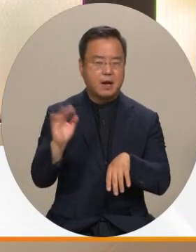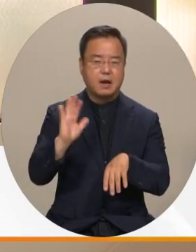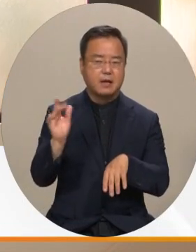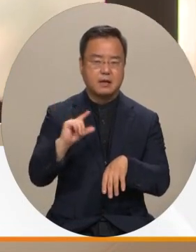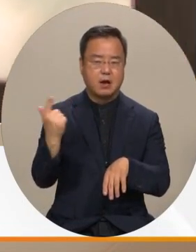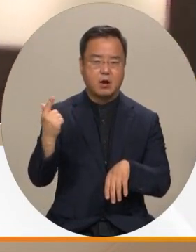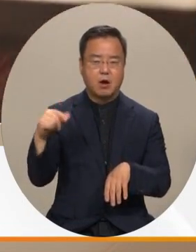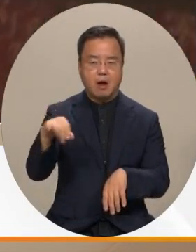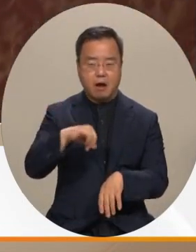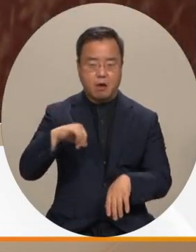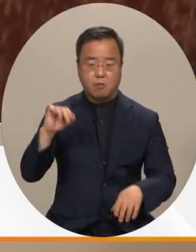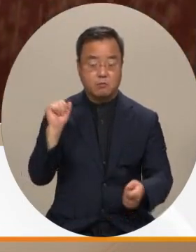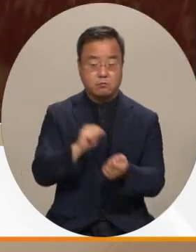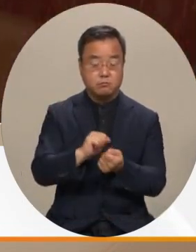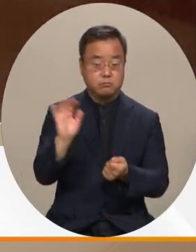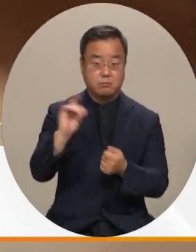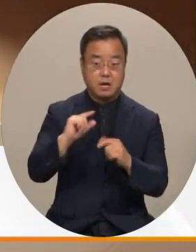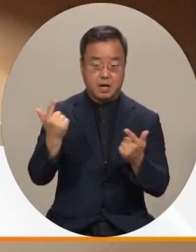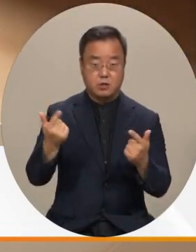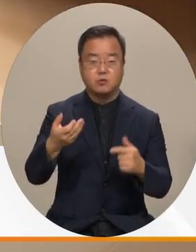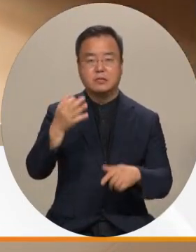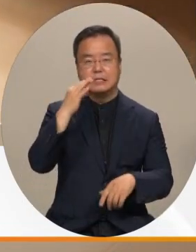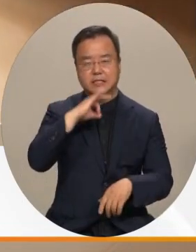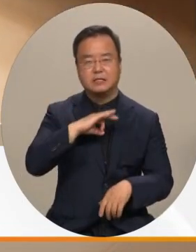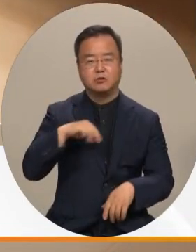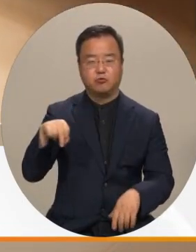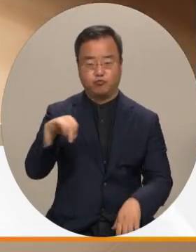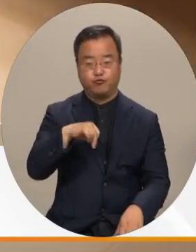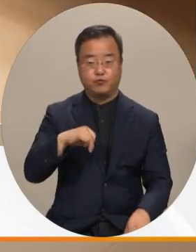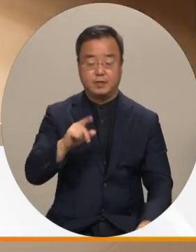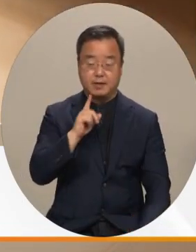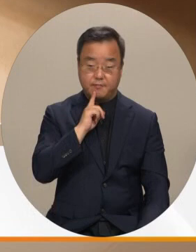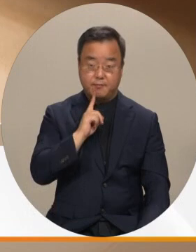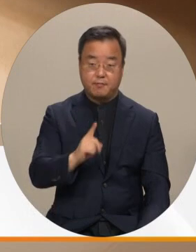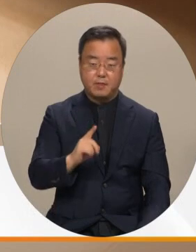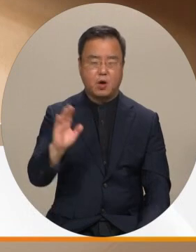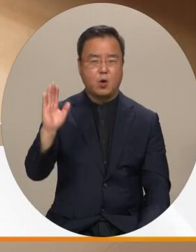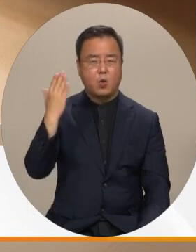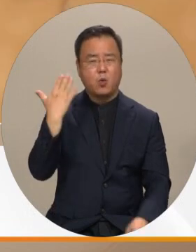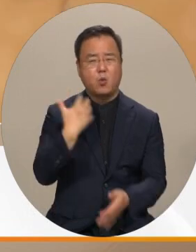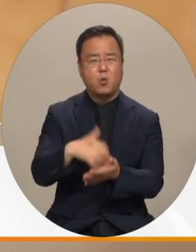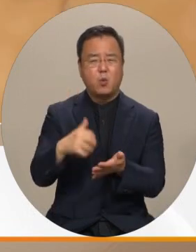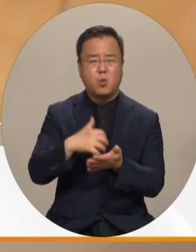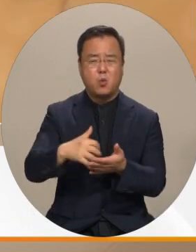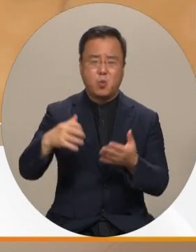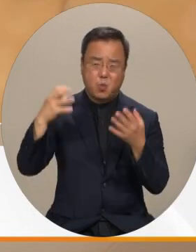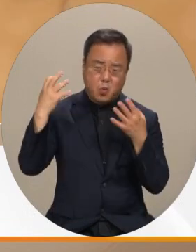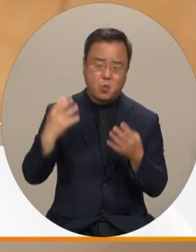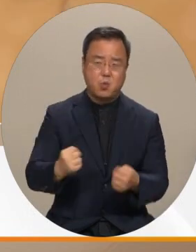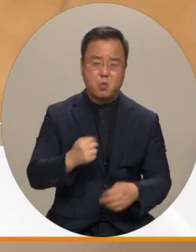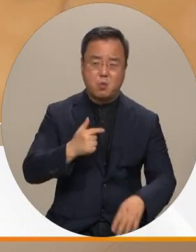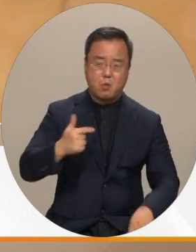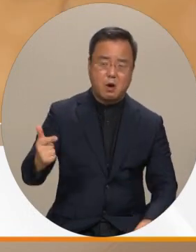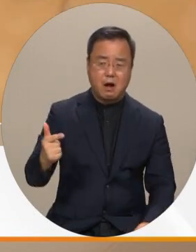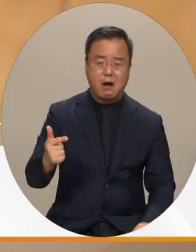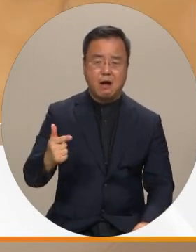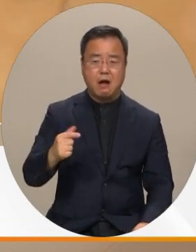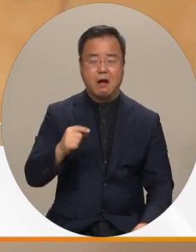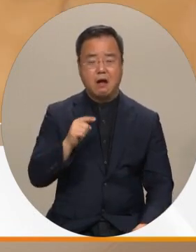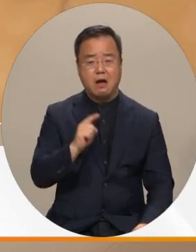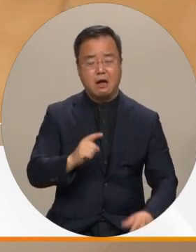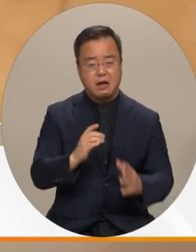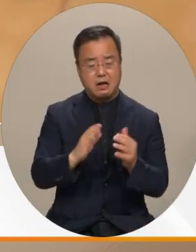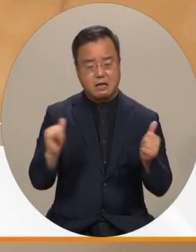전파하는 그런 일도 없어서 어 이제 충으로 이제 알려져 있지만 단지 이제 최근에는 너무 많은 개체수가 이제 출몰이 되고 사람들에게